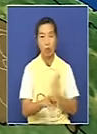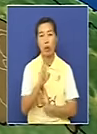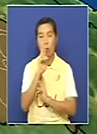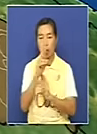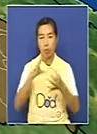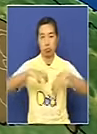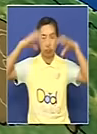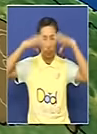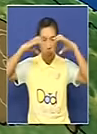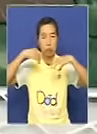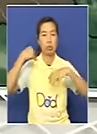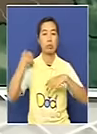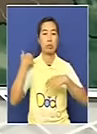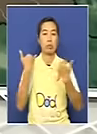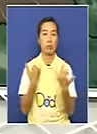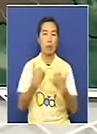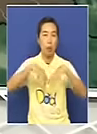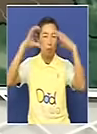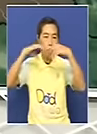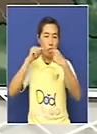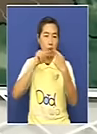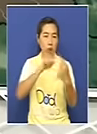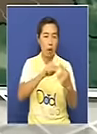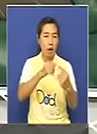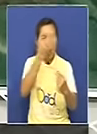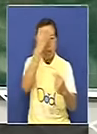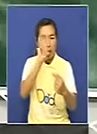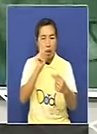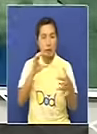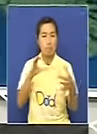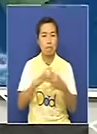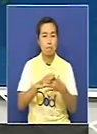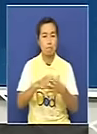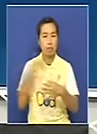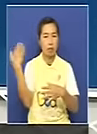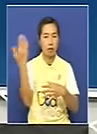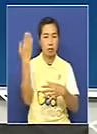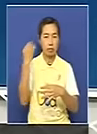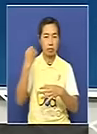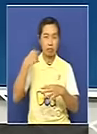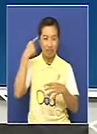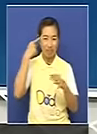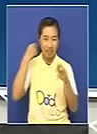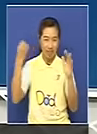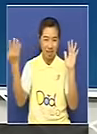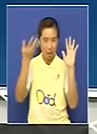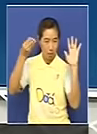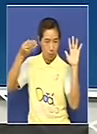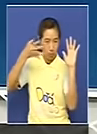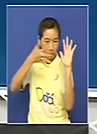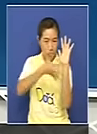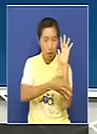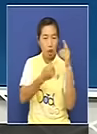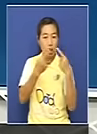ระวังฝนนะครับจากฝนที่ตกลงมาอย่างต่อเนื่องครับสืบเนื่องจากปัจจัยของอิทธิพลของความกดอากาศสูงนะครับที่แผ่ลงมาปกคลุ